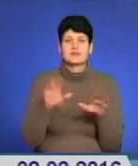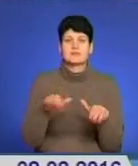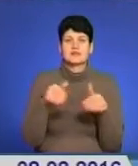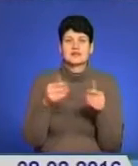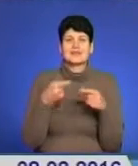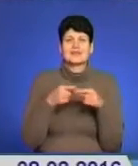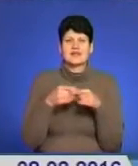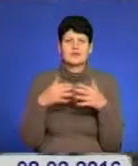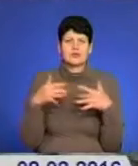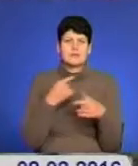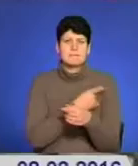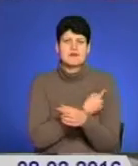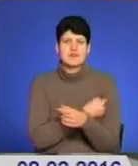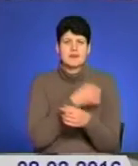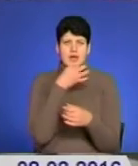та медикаменти.